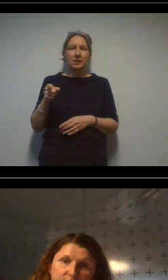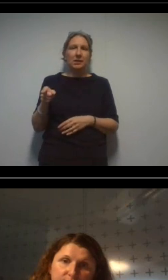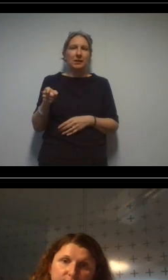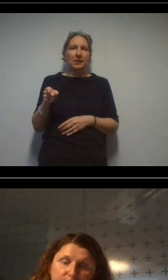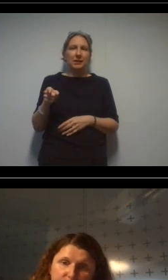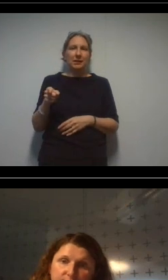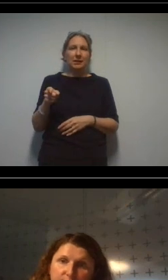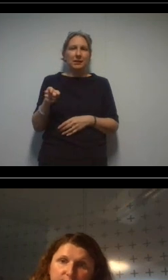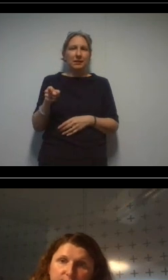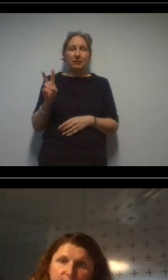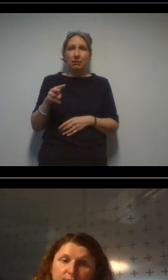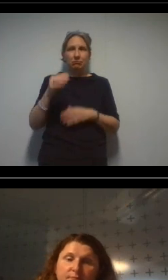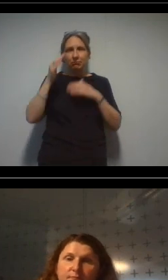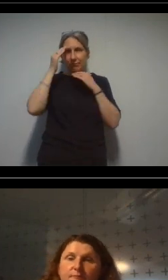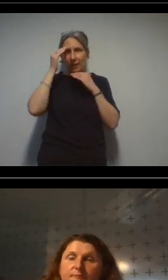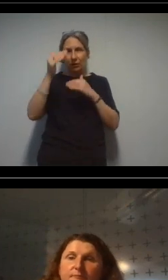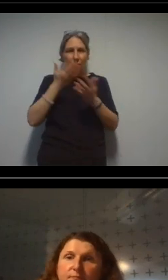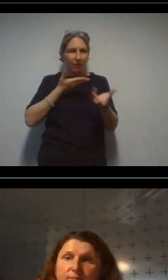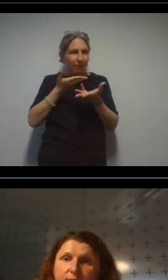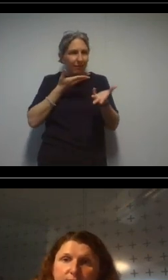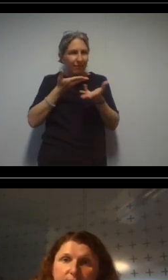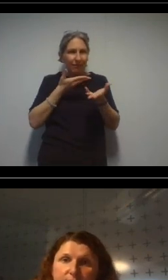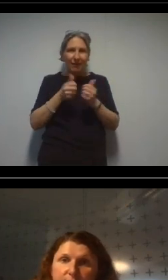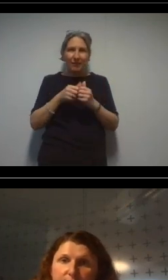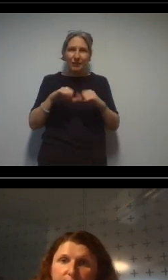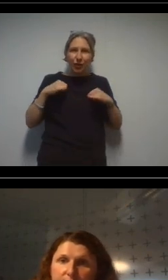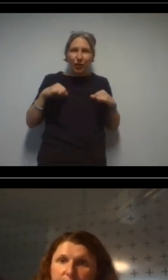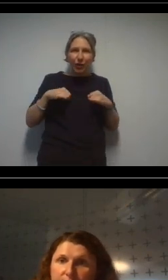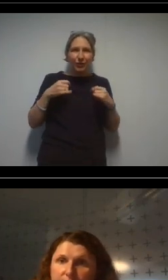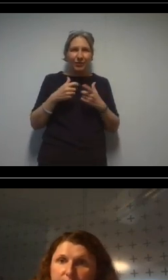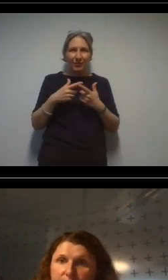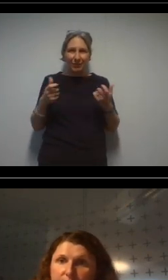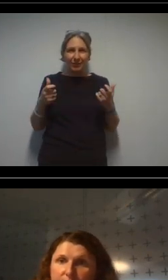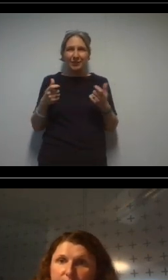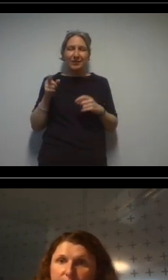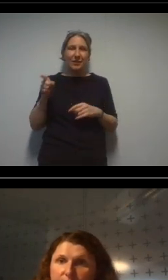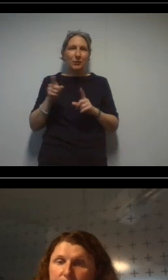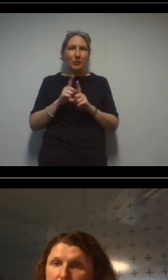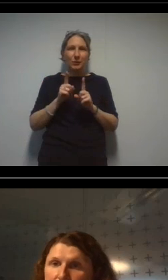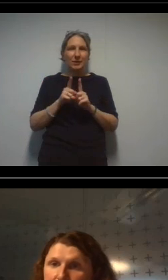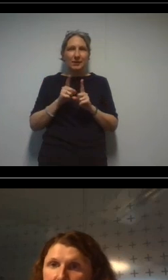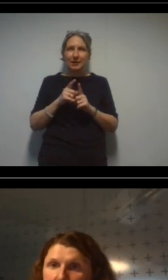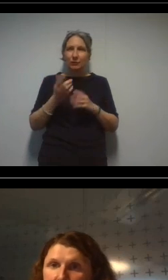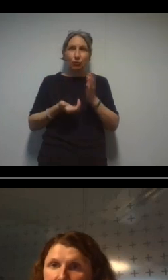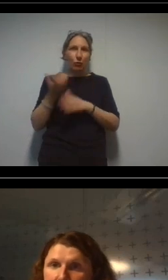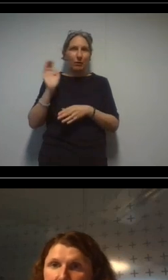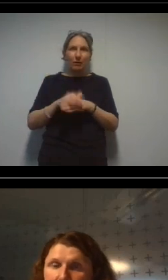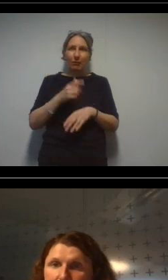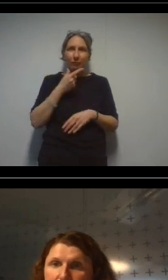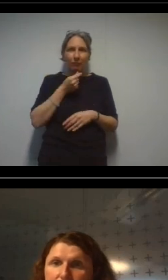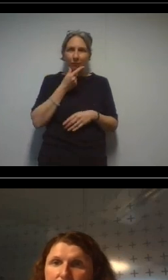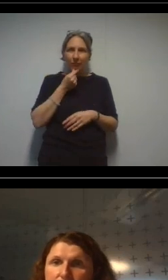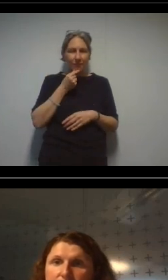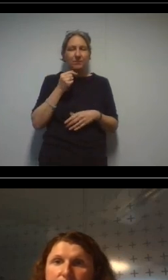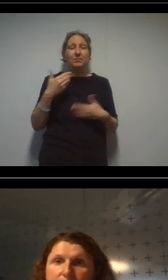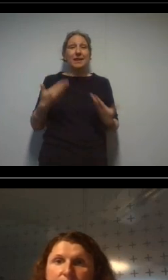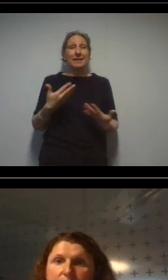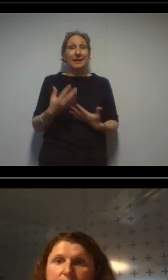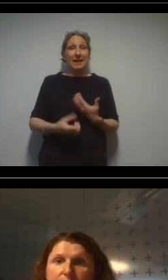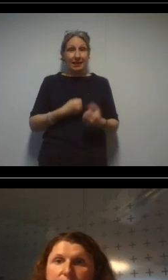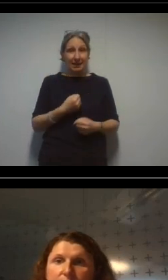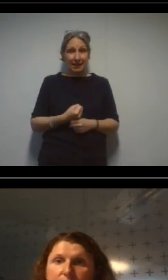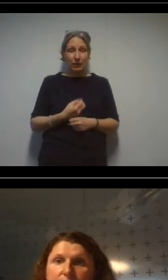Elles avaient vraiment adoré échanger avec les jeunes. Et elles avaient vraiment passé une super journée. Et cette année, c'est